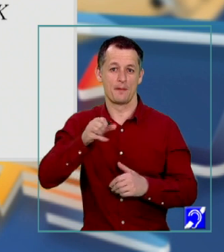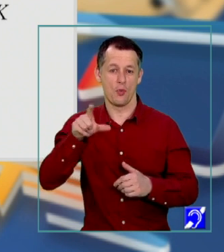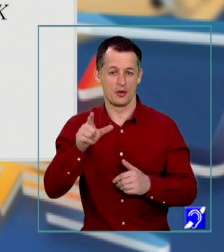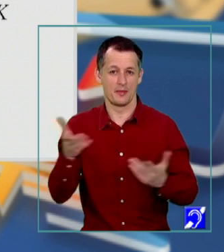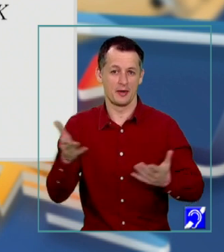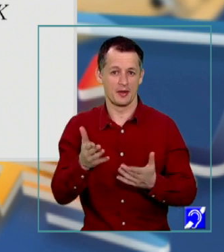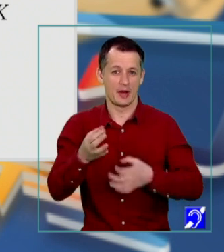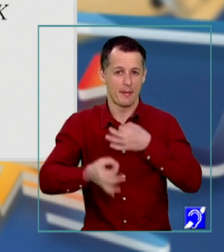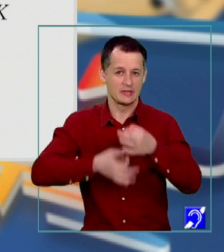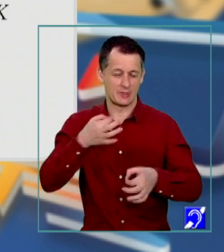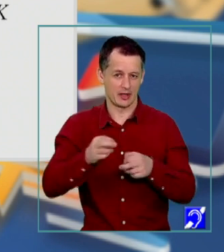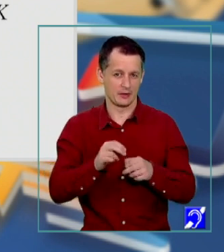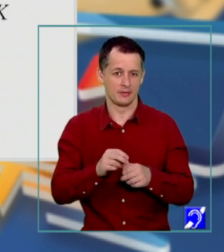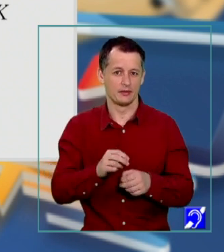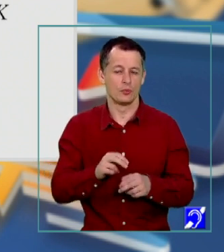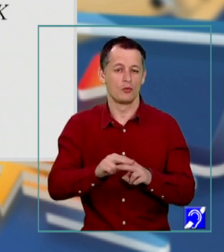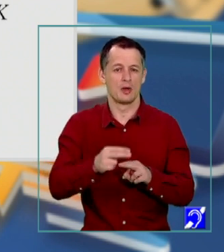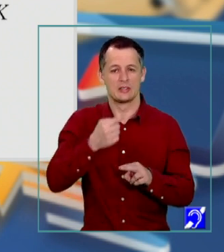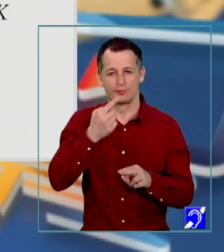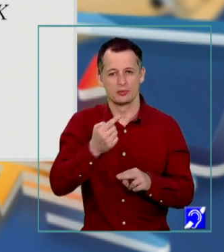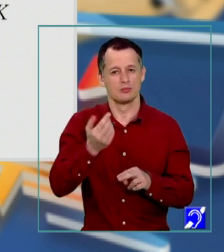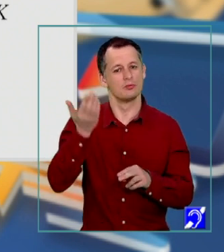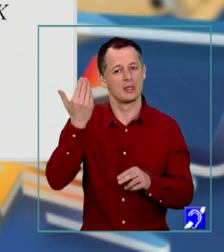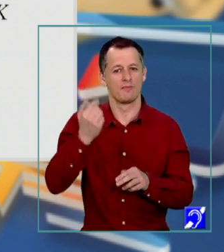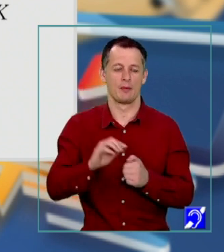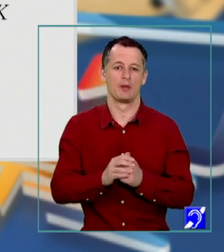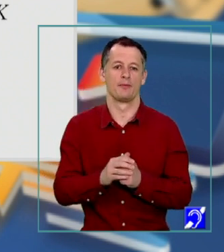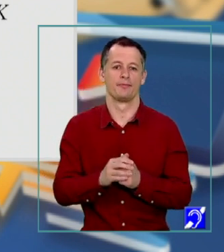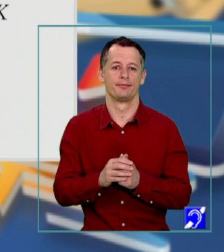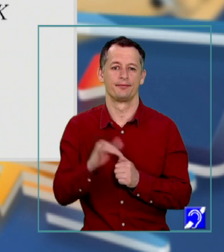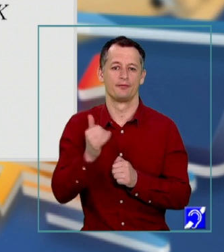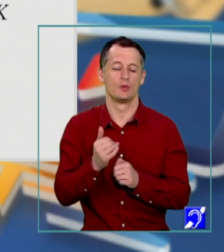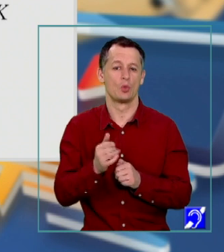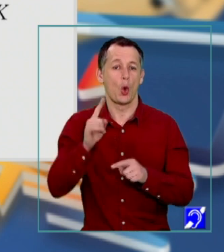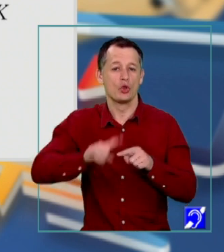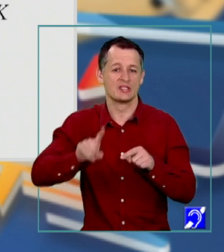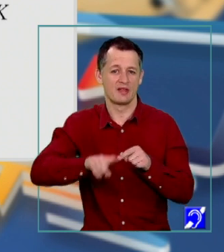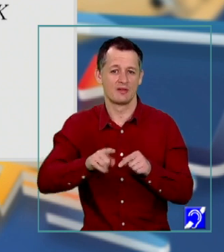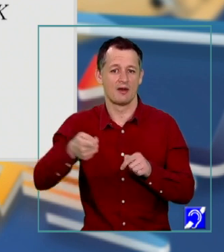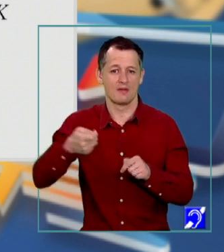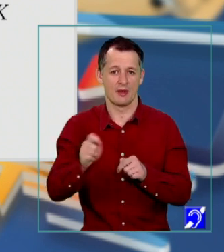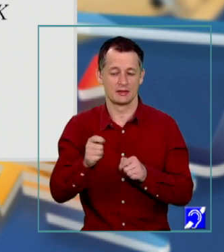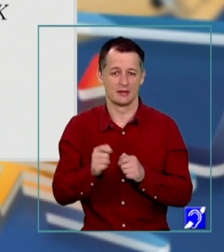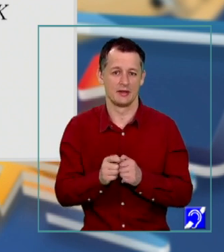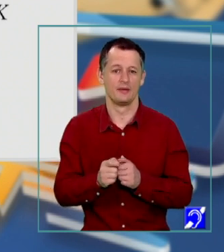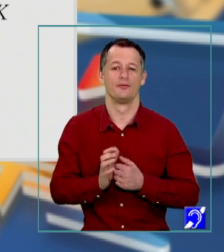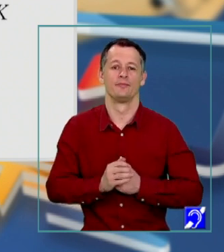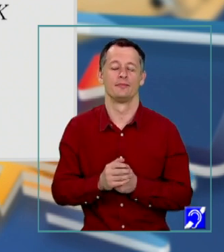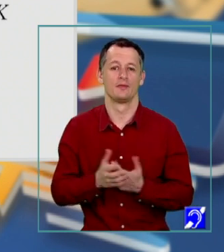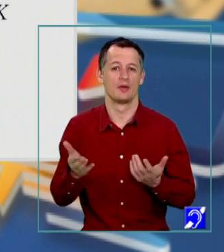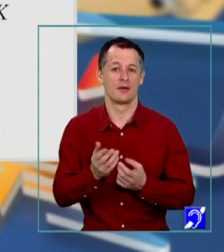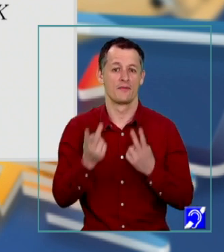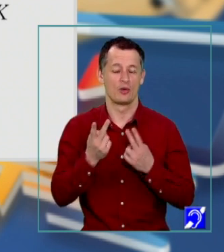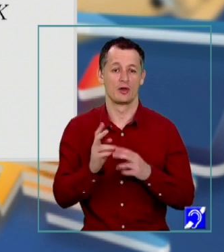detaliat conform punctului precedent, înmulțit cu constanta gazelor ideale, a cărei